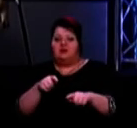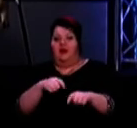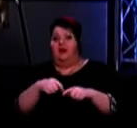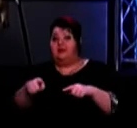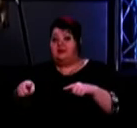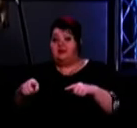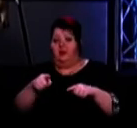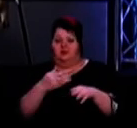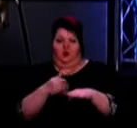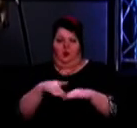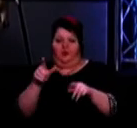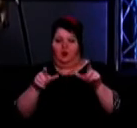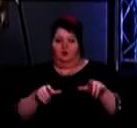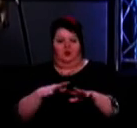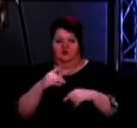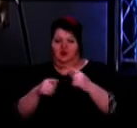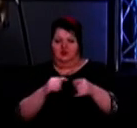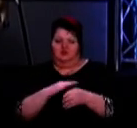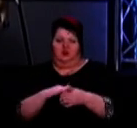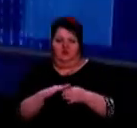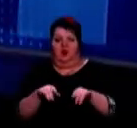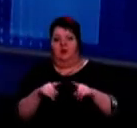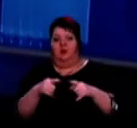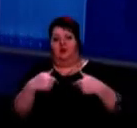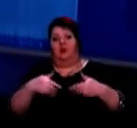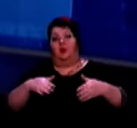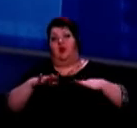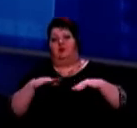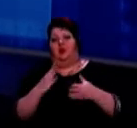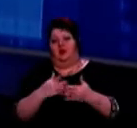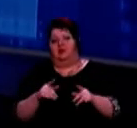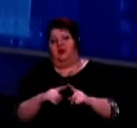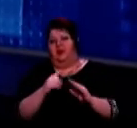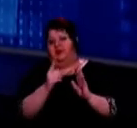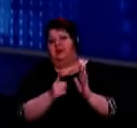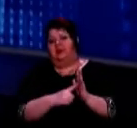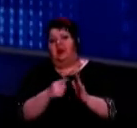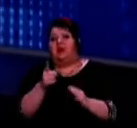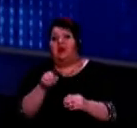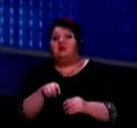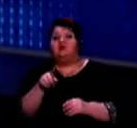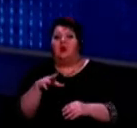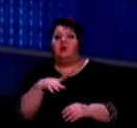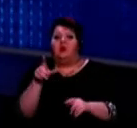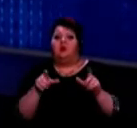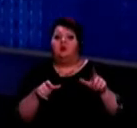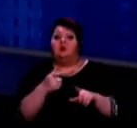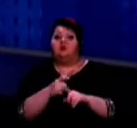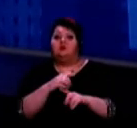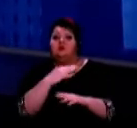полтавці не завжди витримують так, як цього нам рекомендують. Є такі питання. Да? А те, що там було людей дуже багато,